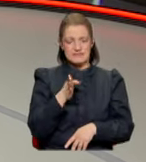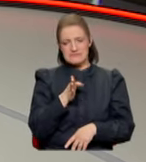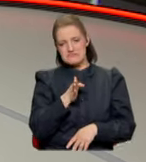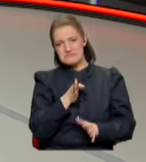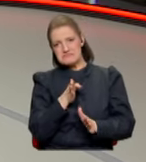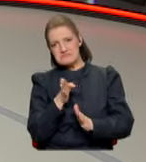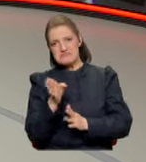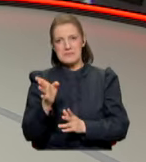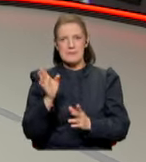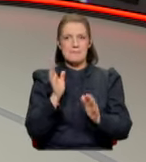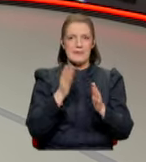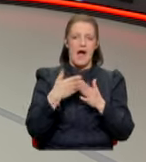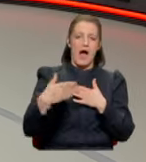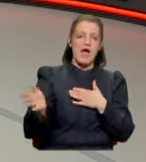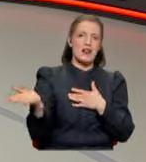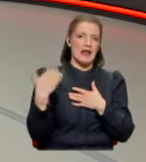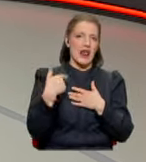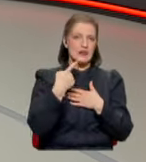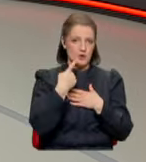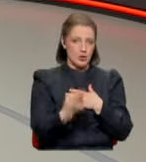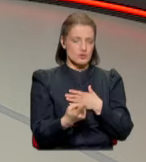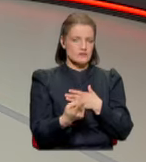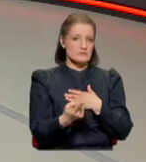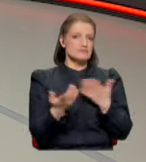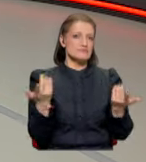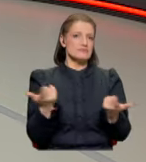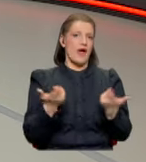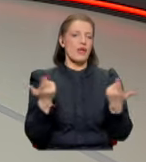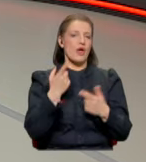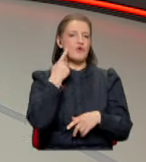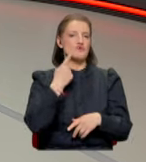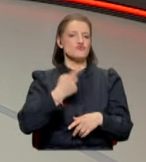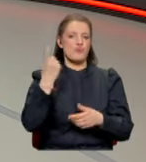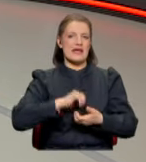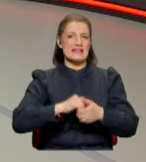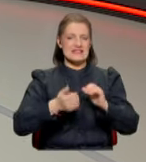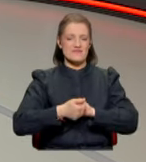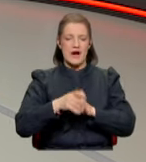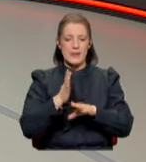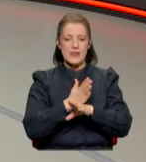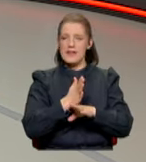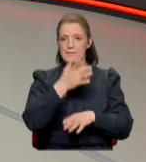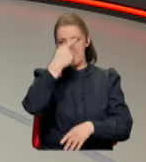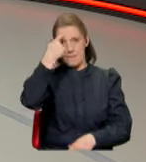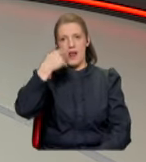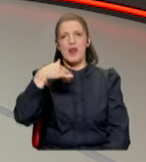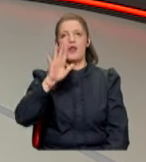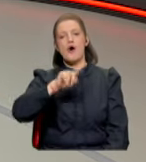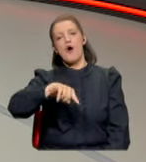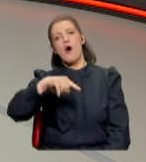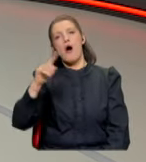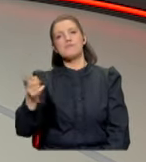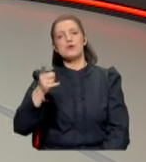beraber Ayrıl Gel diyor yani nereden Cumhur ittifakından mı Neden belli değil öbür